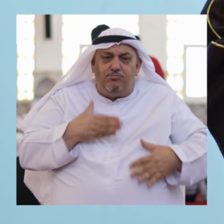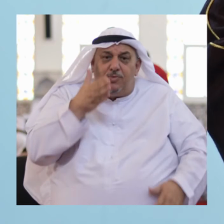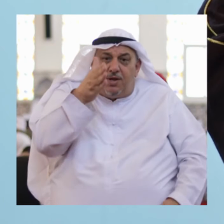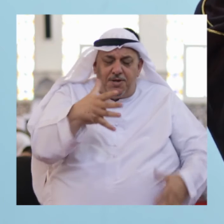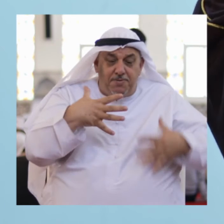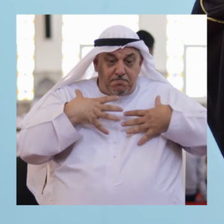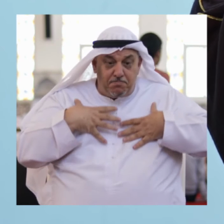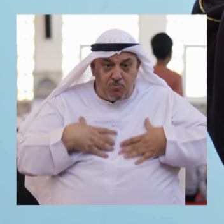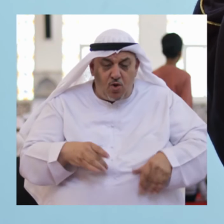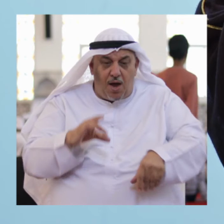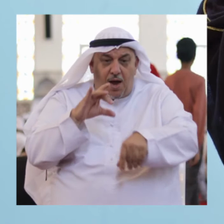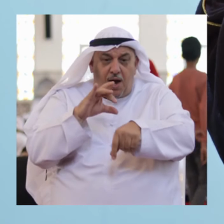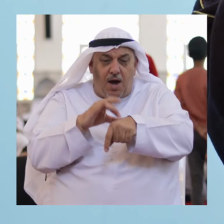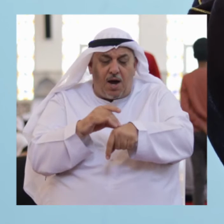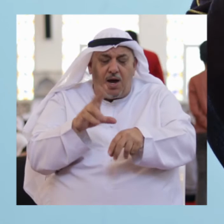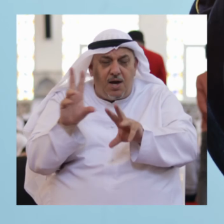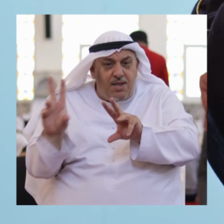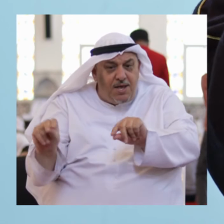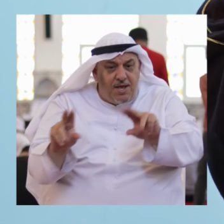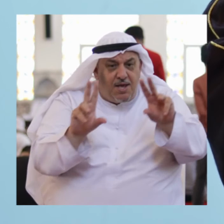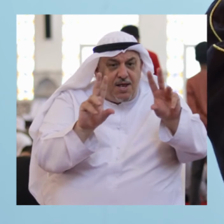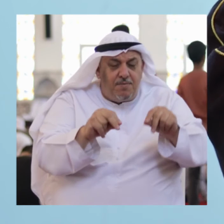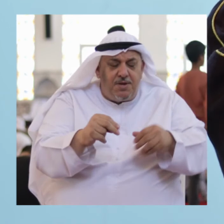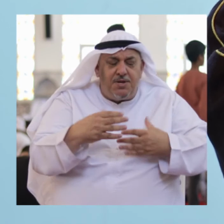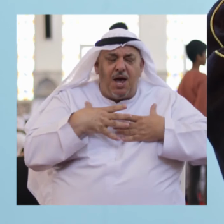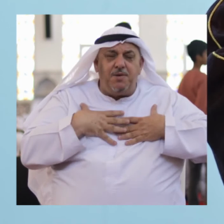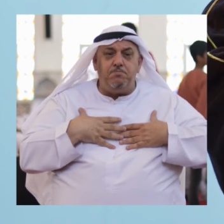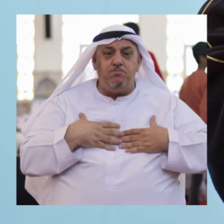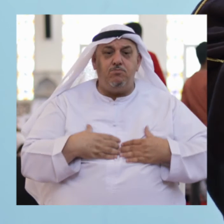يتبع الاجراءات الصحيه